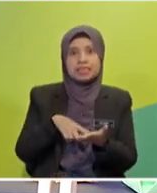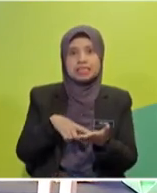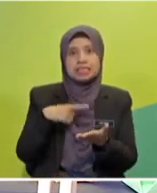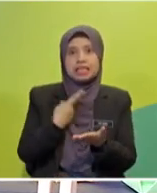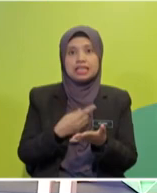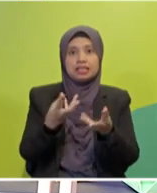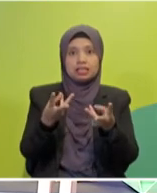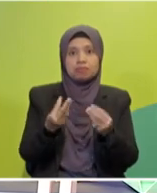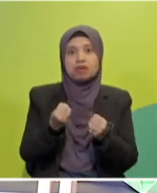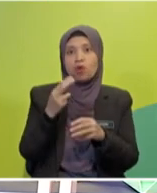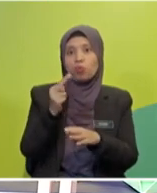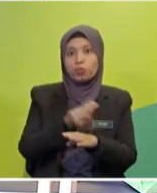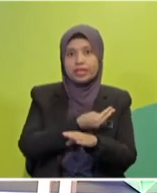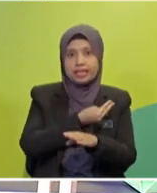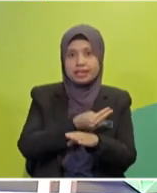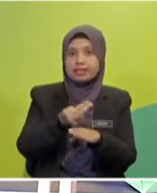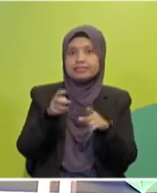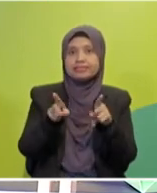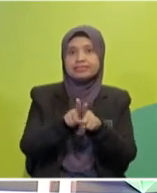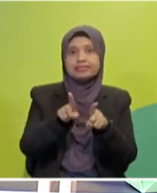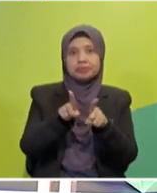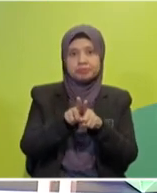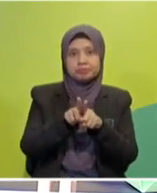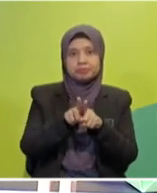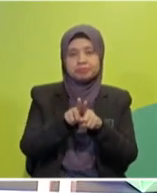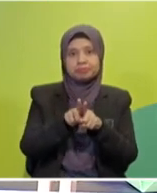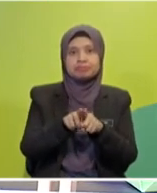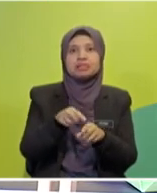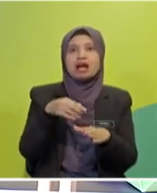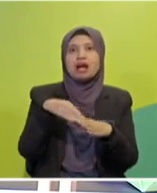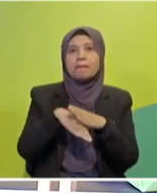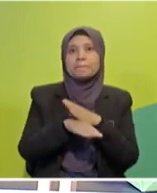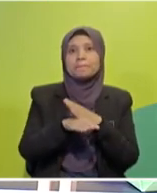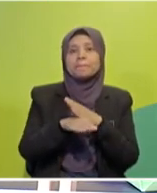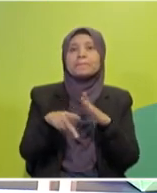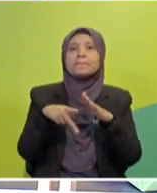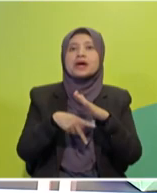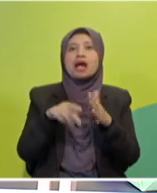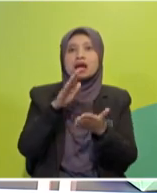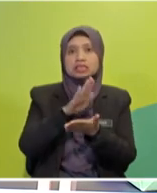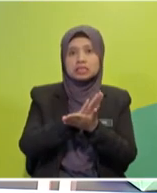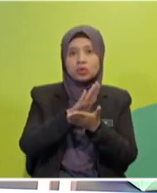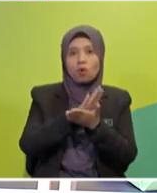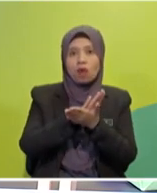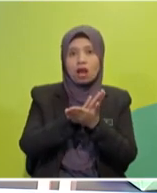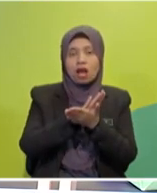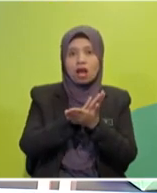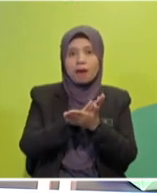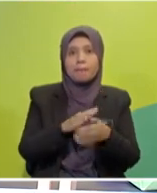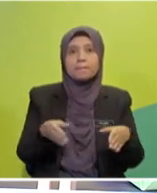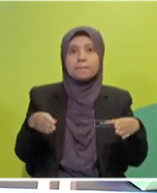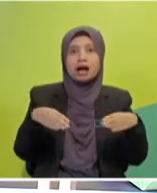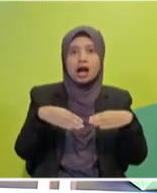tau bersama-sama. Anda sekarang sedang menonton Didik TV dalam slot prasekolah. Hari ini kita sedang belajar mata pelajaran Bahasa